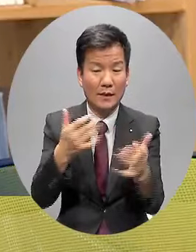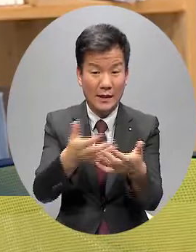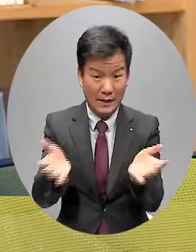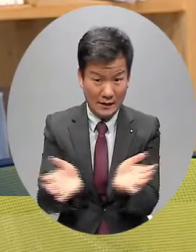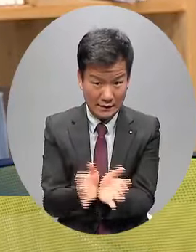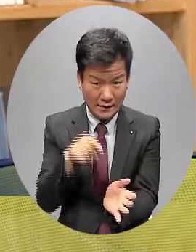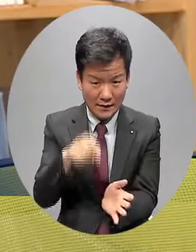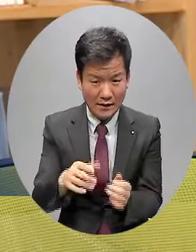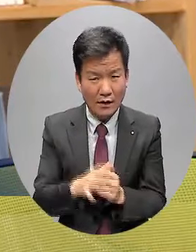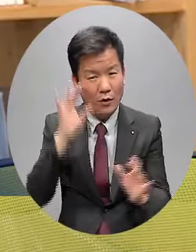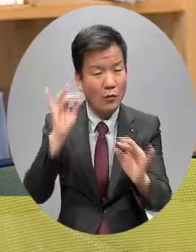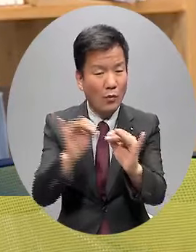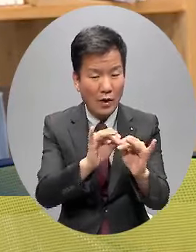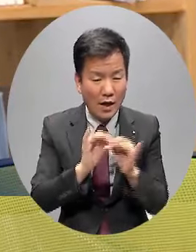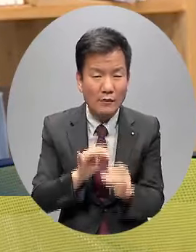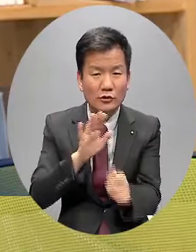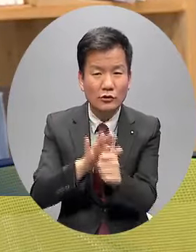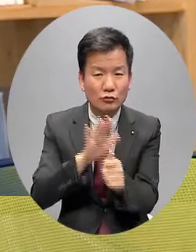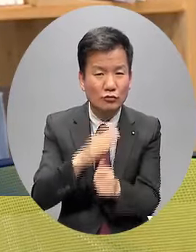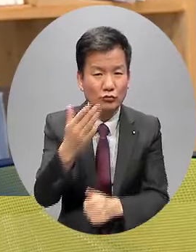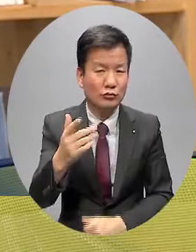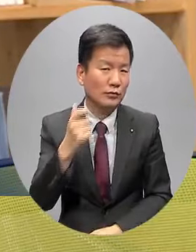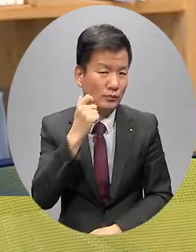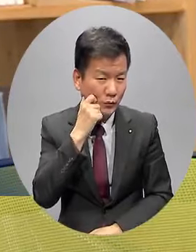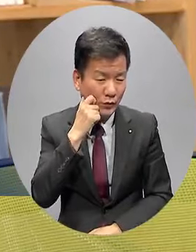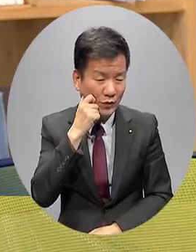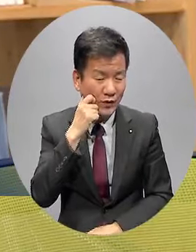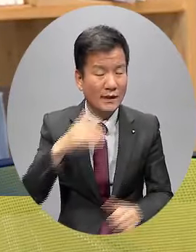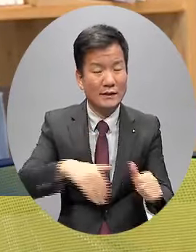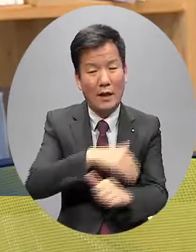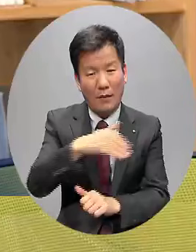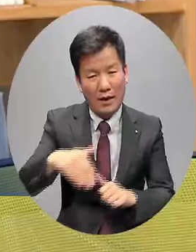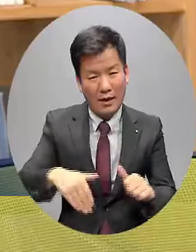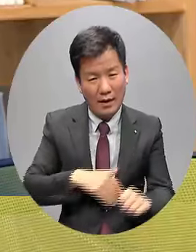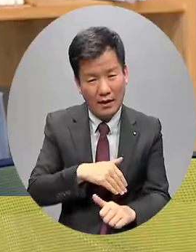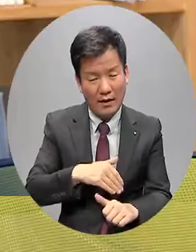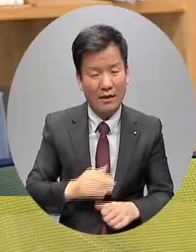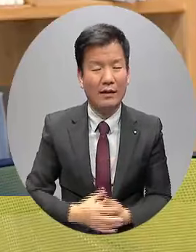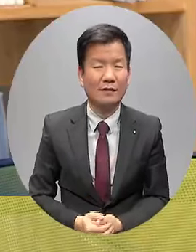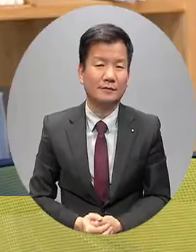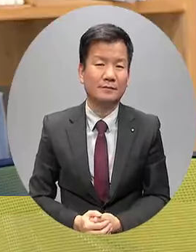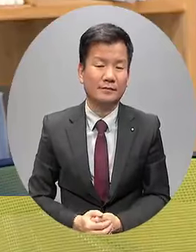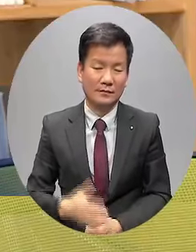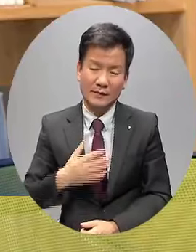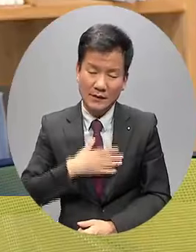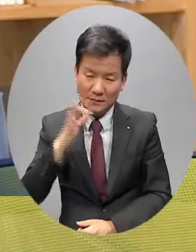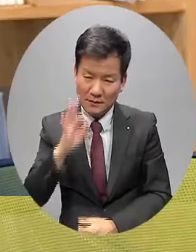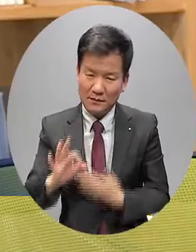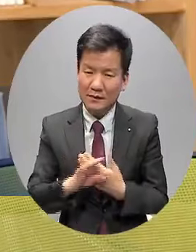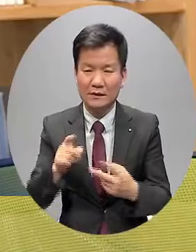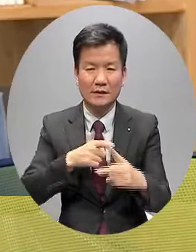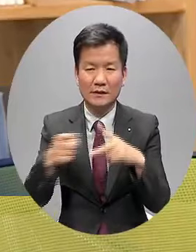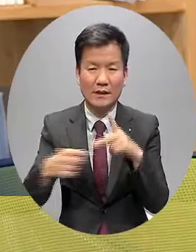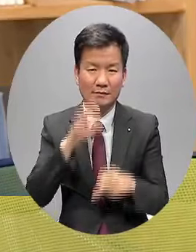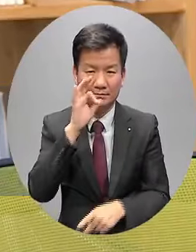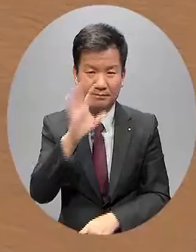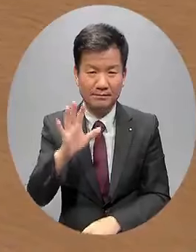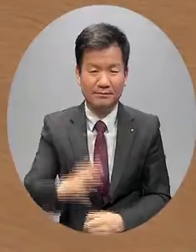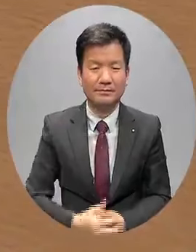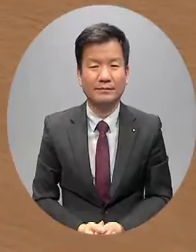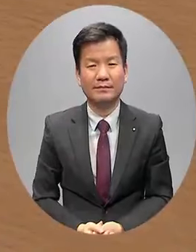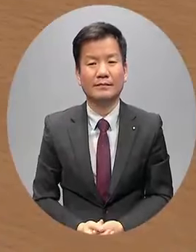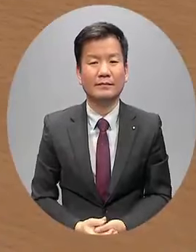사실은 공감하거나 지지하지 않는 이런 그 창립을 한다라고 하는 것은 제가 볼 때는 도저히 이해가